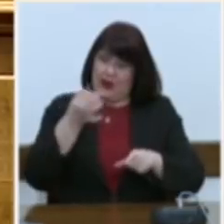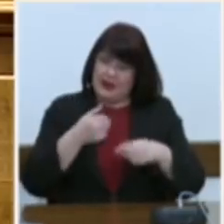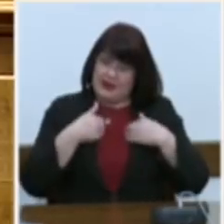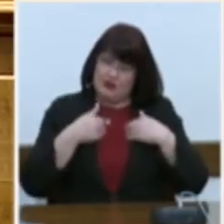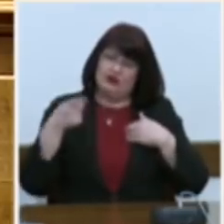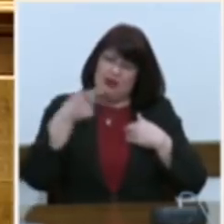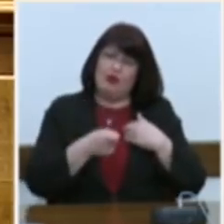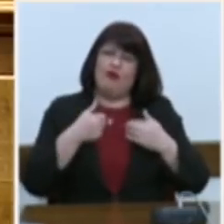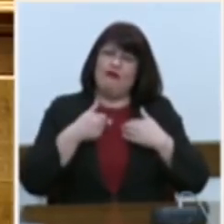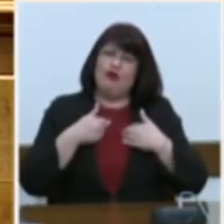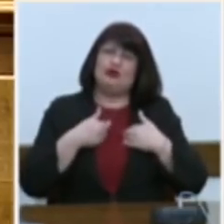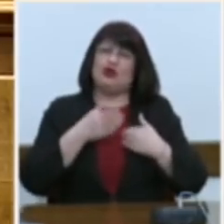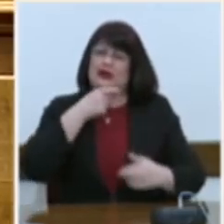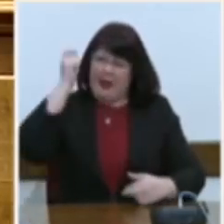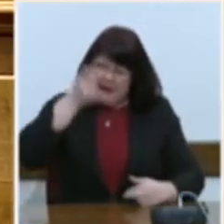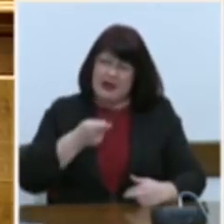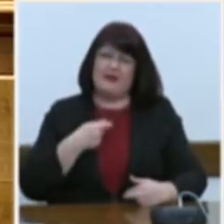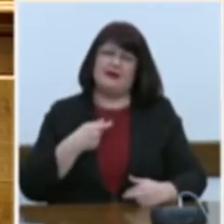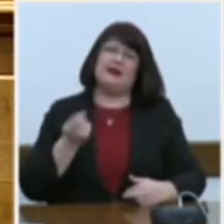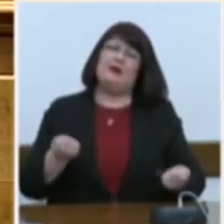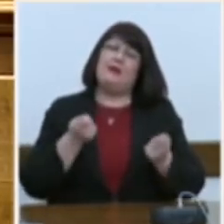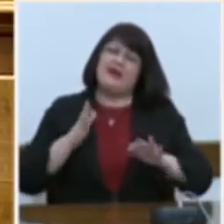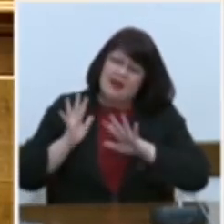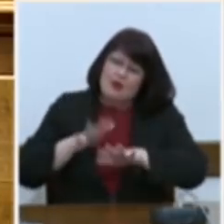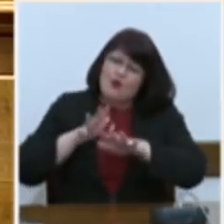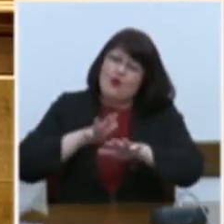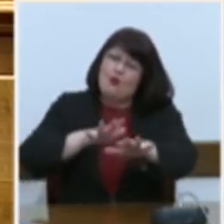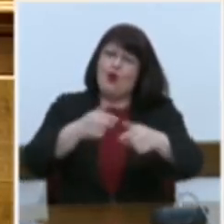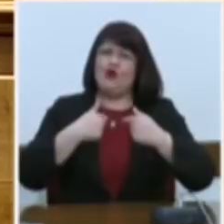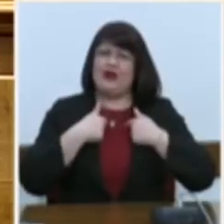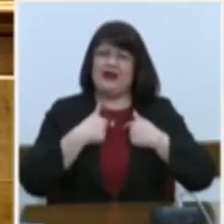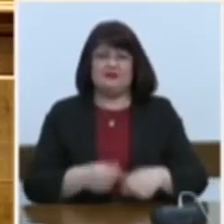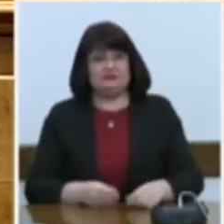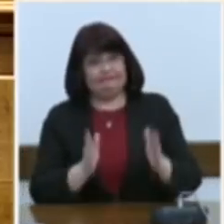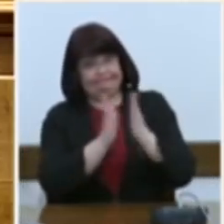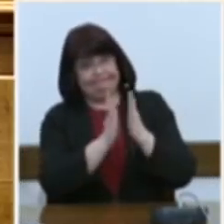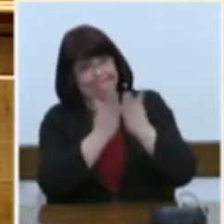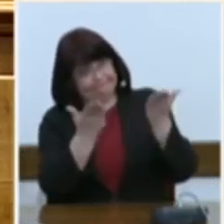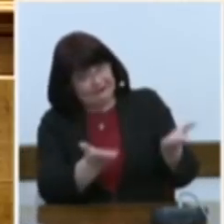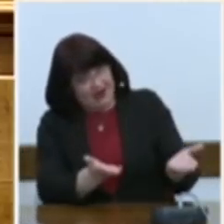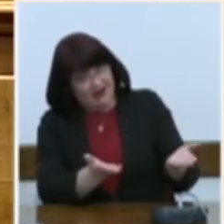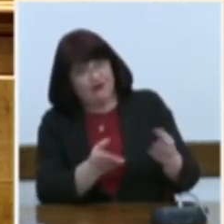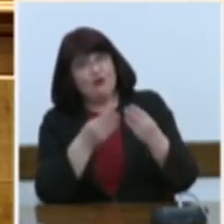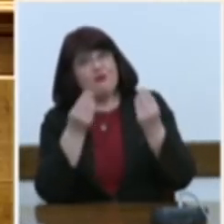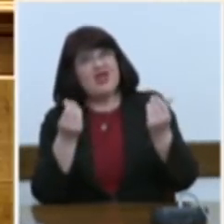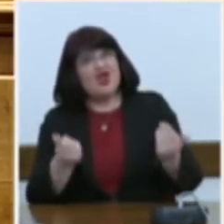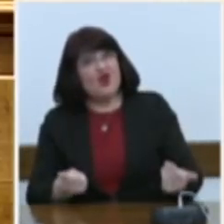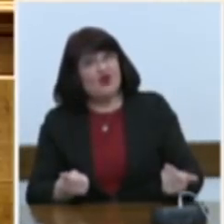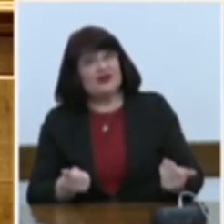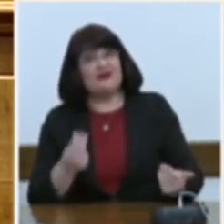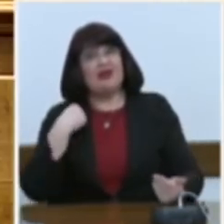μέσα, η οποία συμμετείχε εκεί σύσσωμη. Θαυμάστε λοιπόν ποιότητα